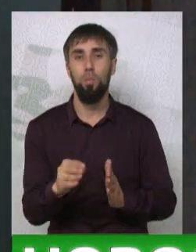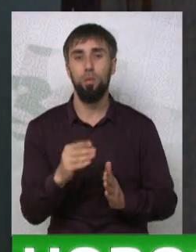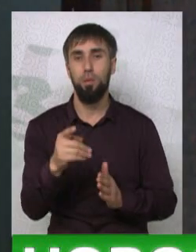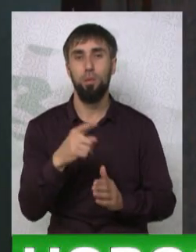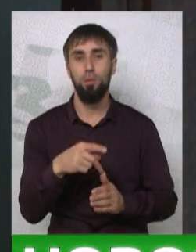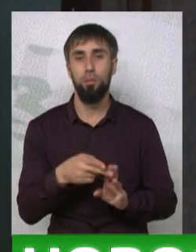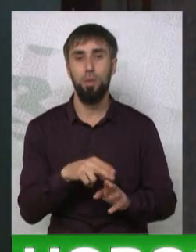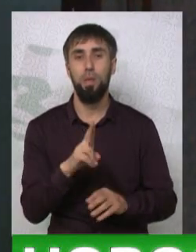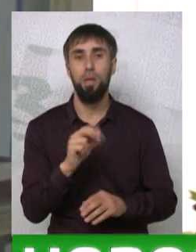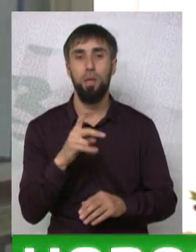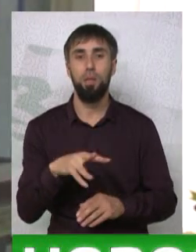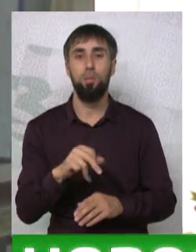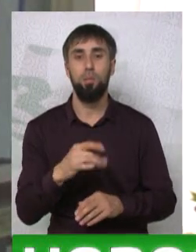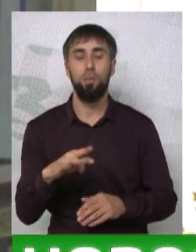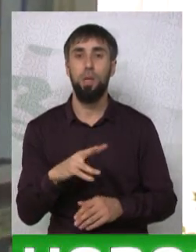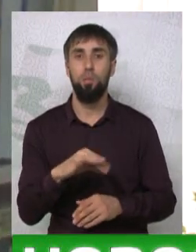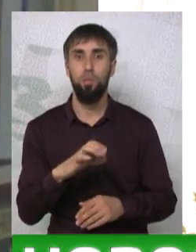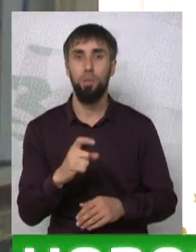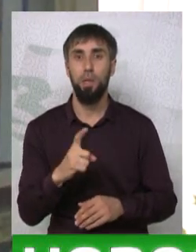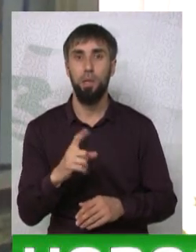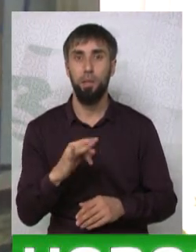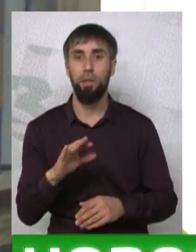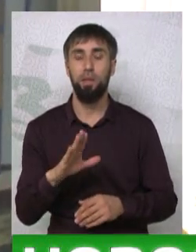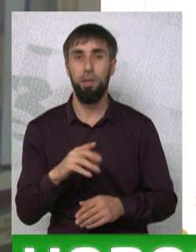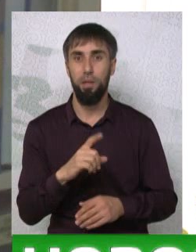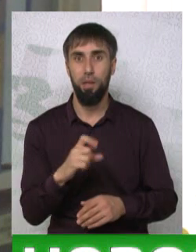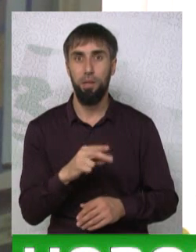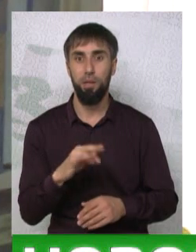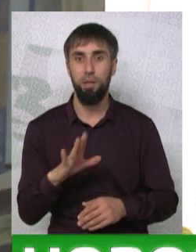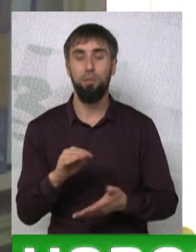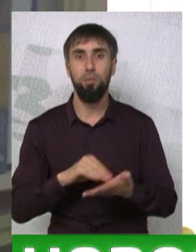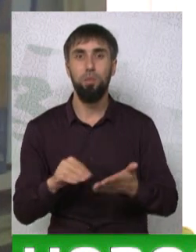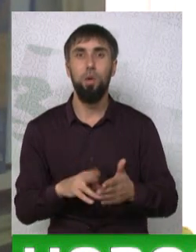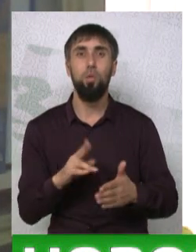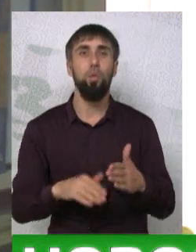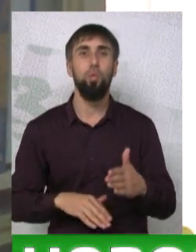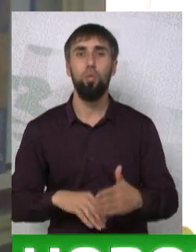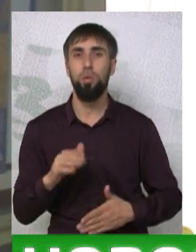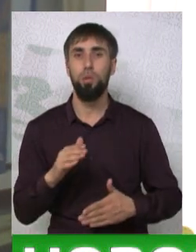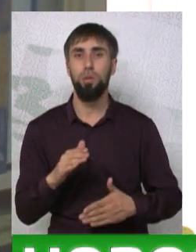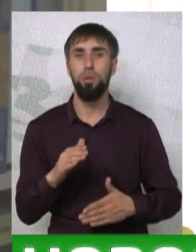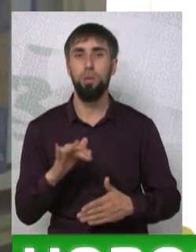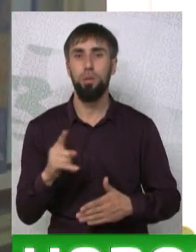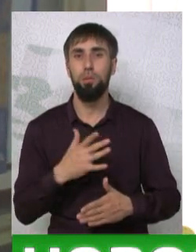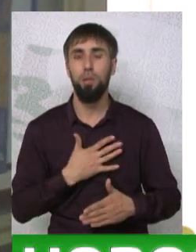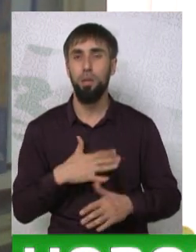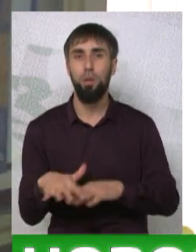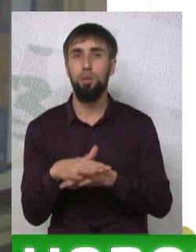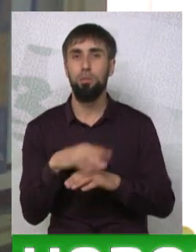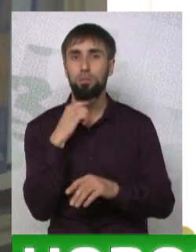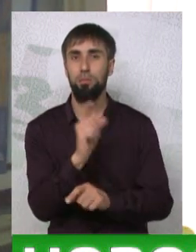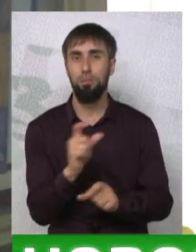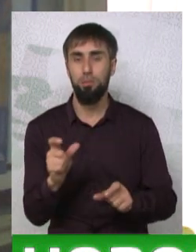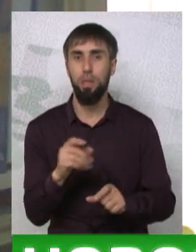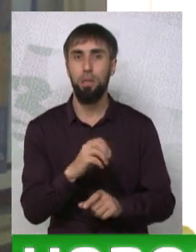псевдонимом Кант Малуси. Муса Хадзиев пишет о лучших представителях нашего народа. То есть